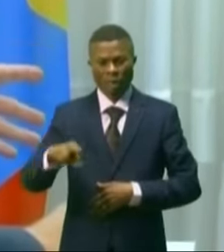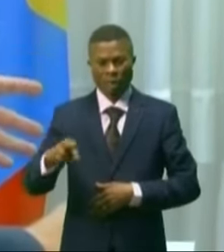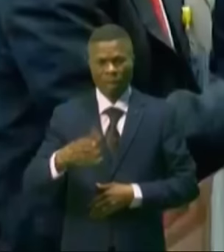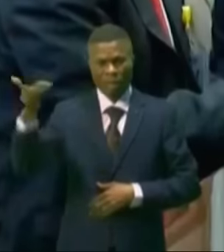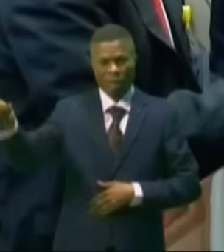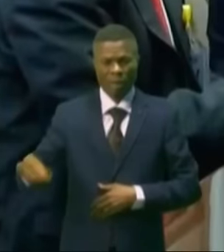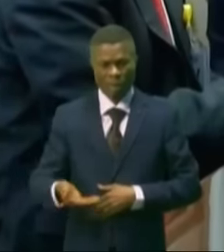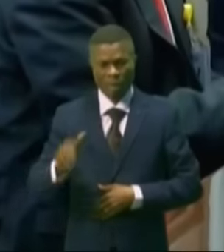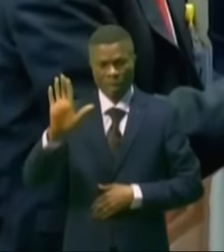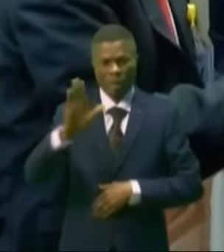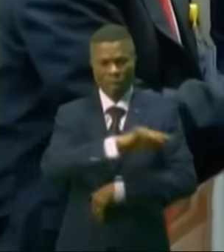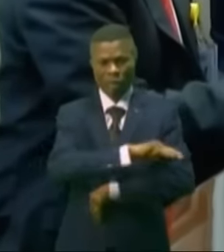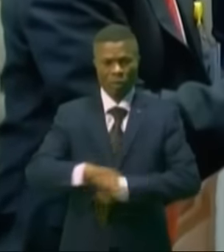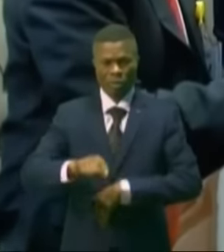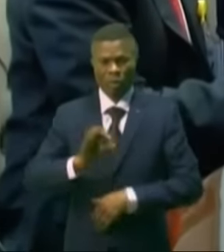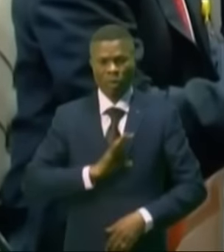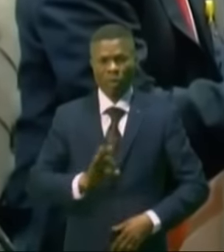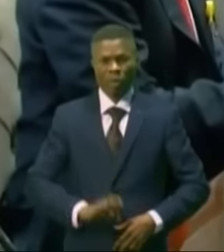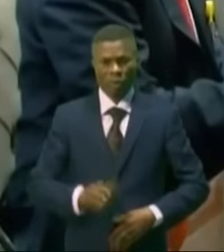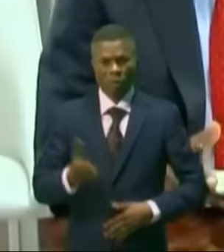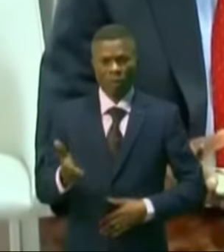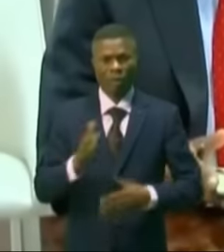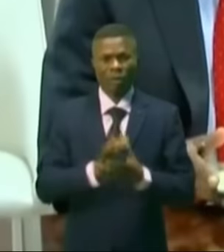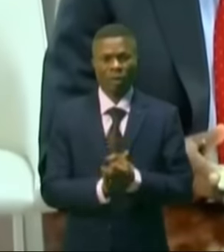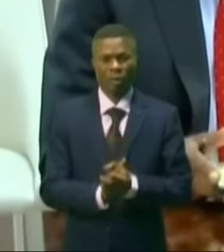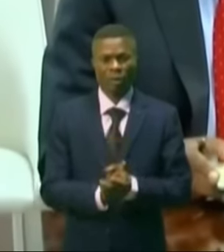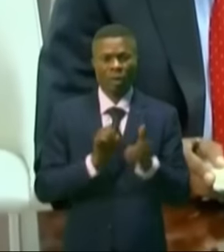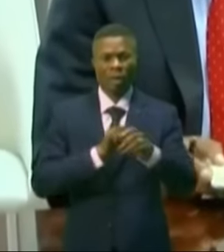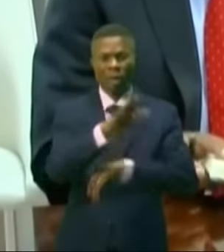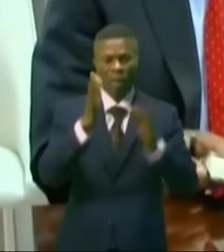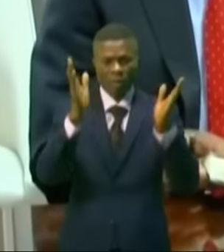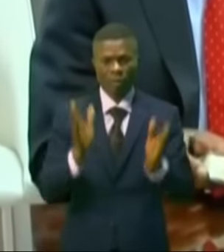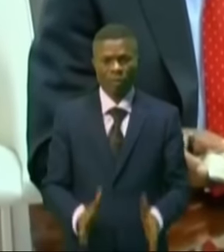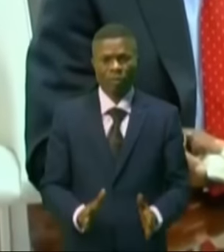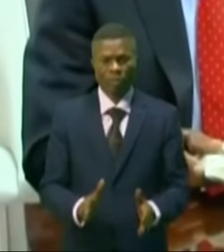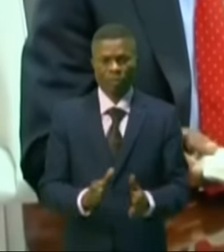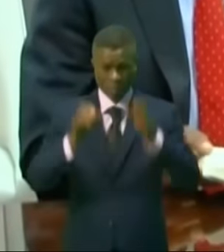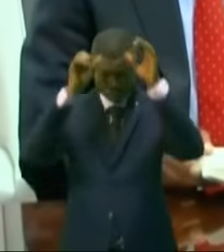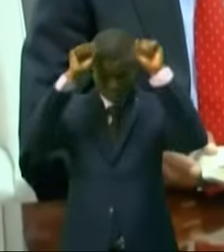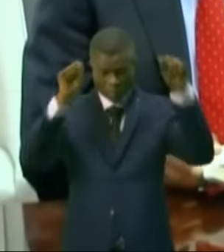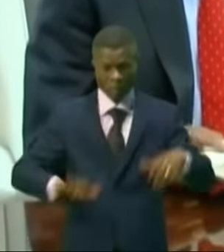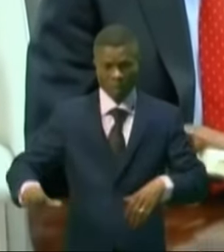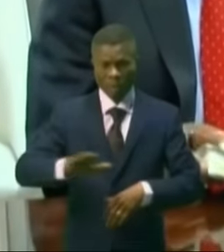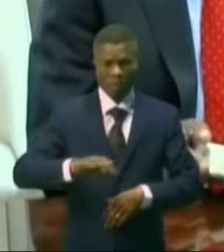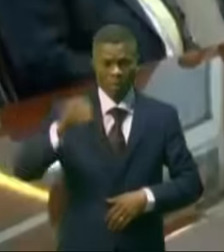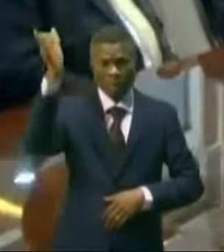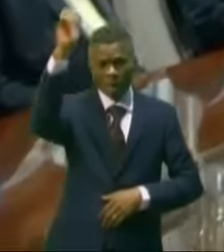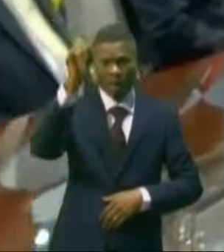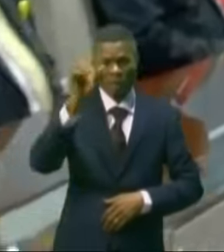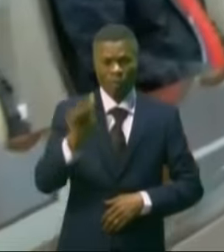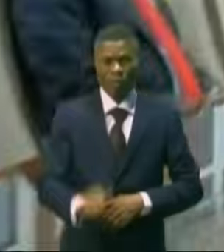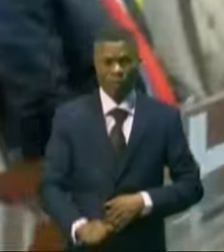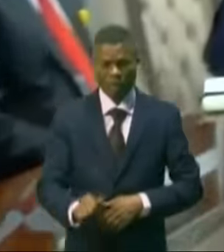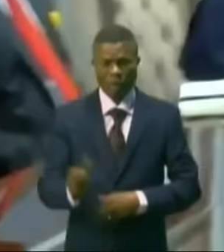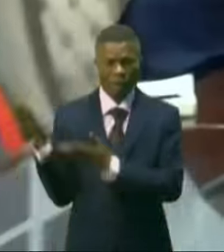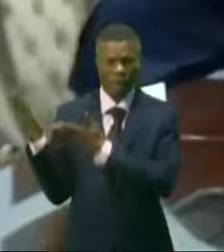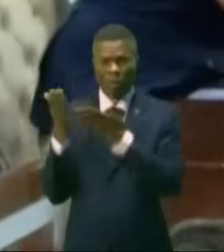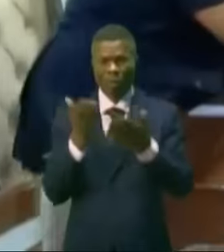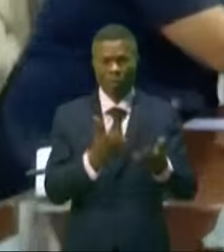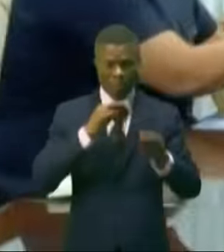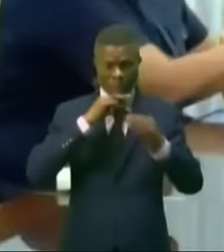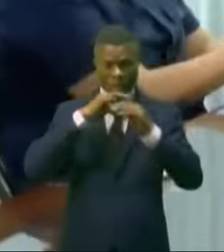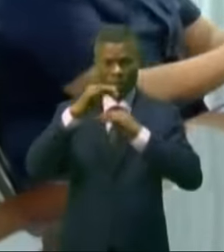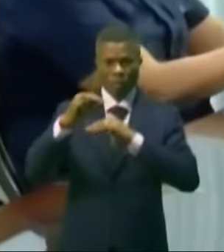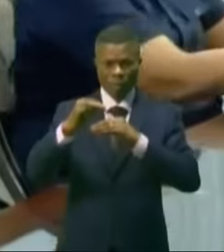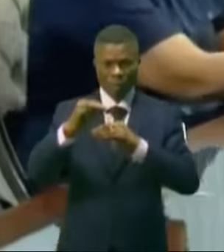le chef de l'État Félix-Antoine Tshisekedi Tshilombo, l'envoyé spécial du président Cyril Ramaphosa était porteur d'un